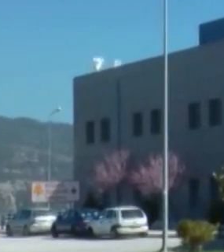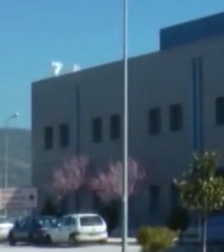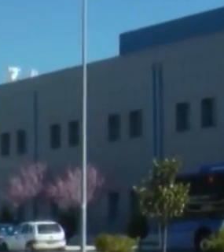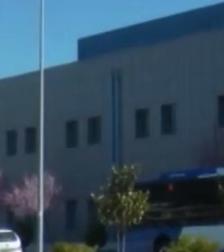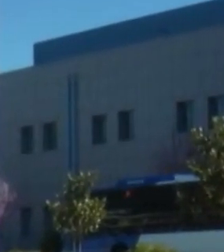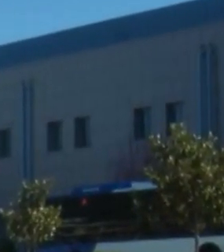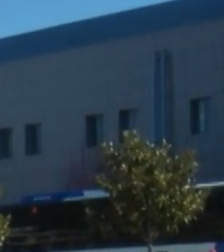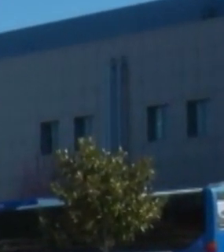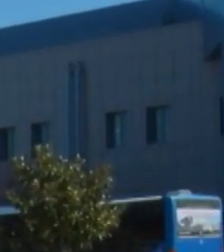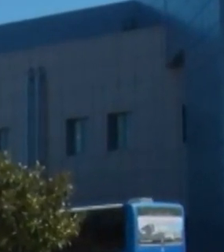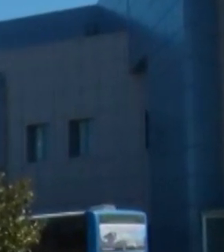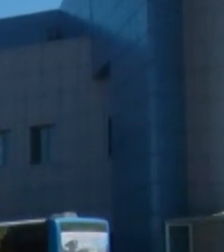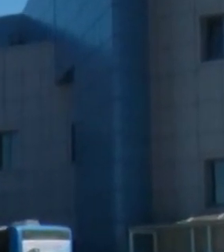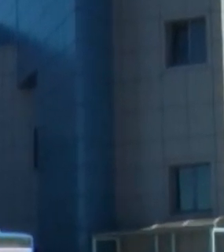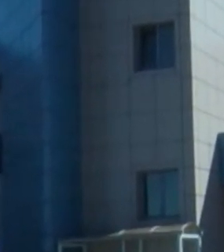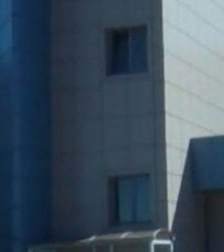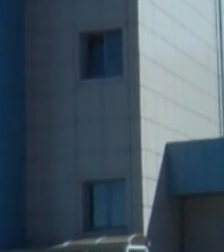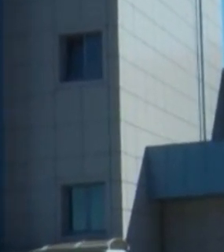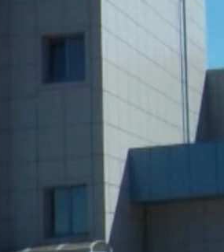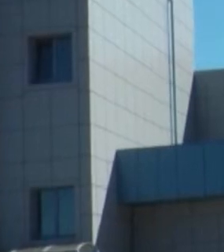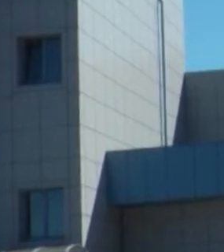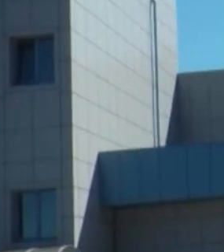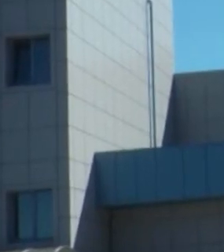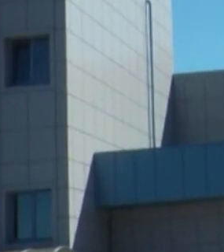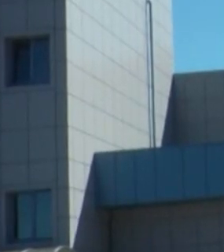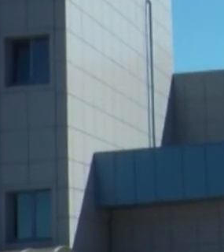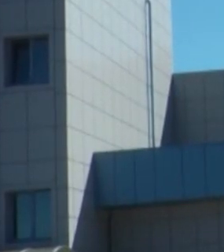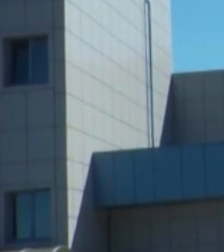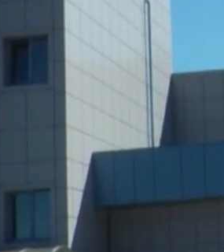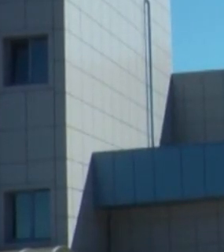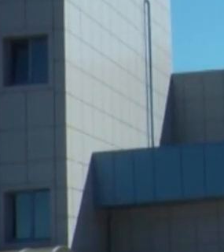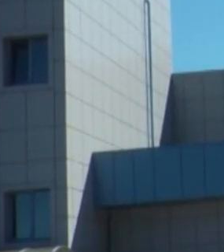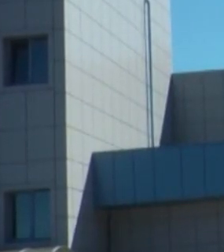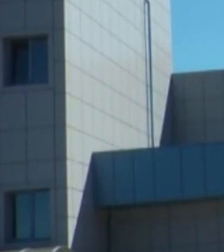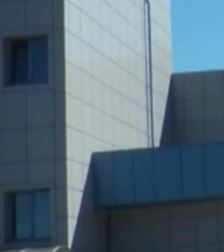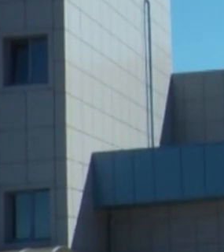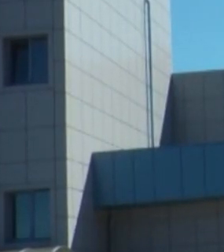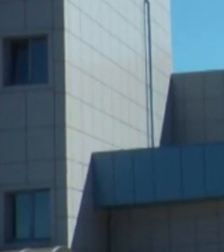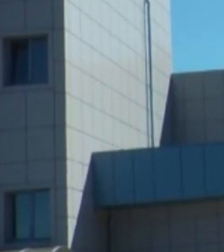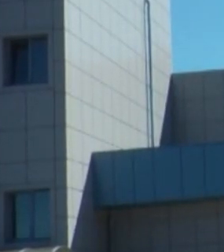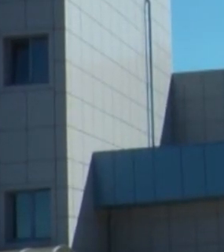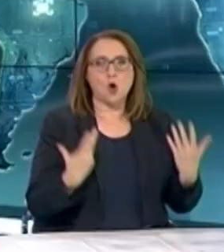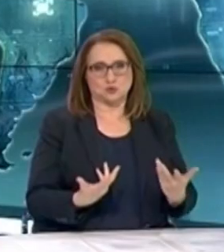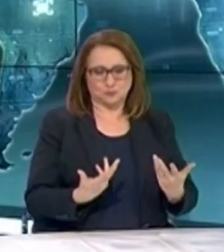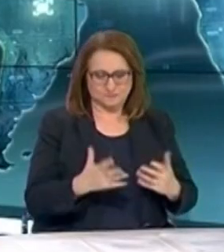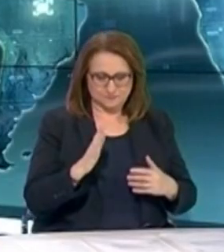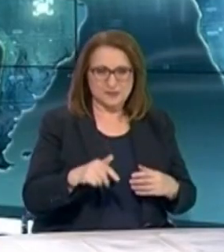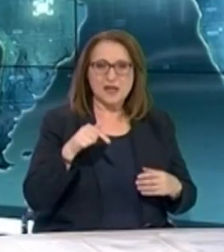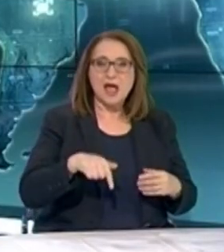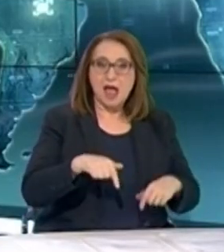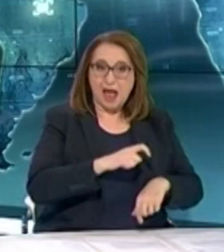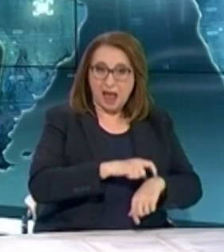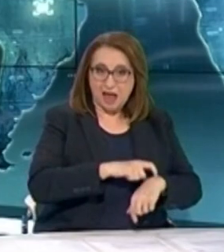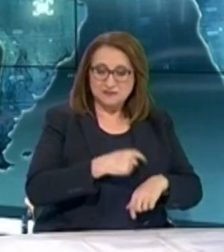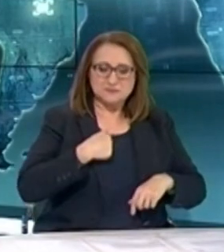από σοβαρά υποκείμενα νοσήματα, δηλαδή το ιστορικό τους ήταν επιβαρημένο. Ότι εξακολουθούμε να περνάμε το